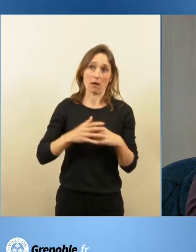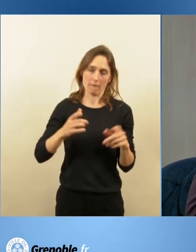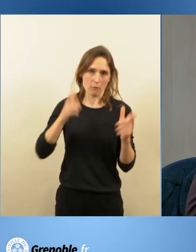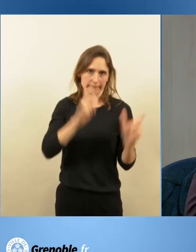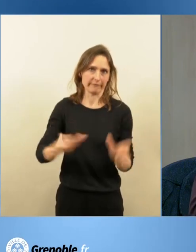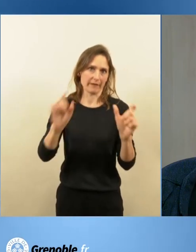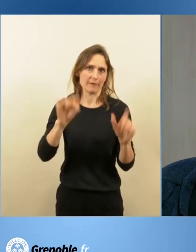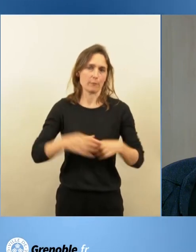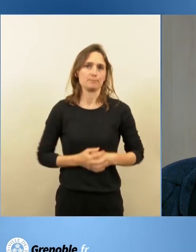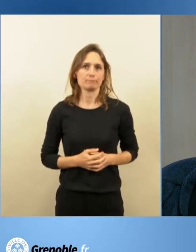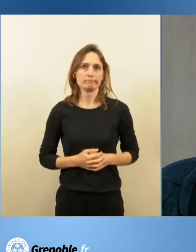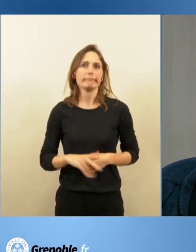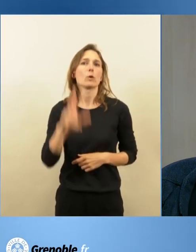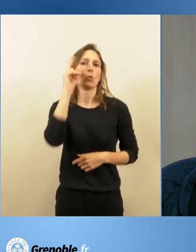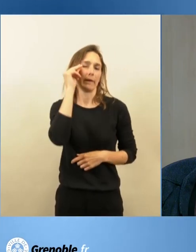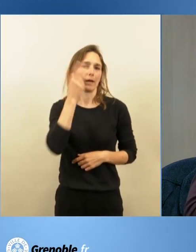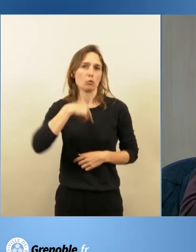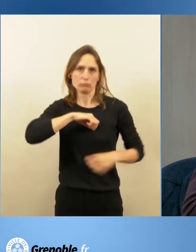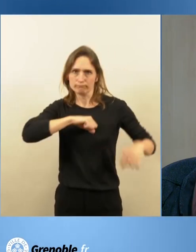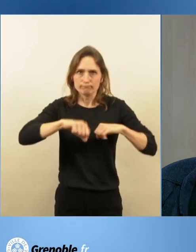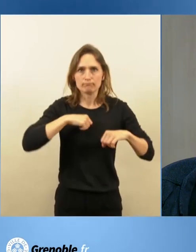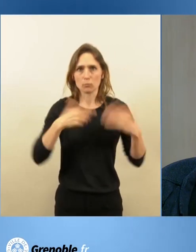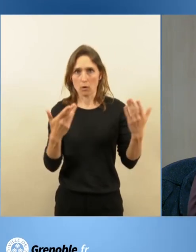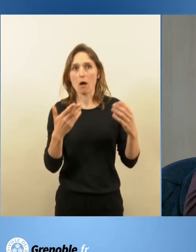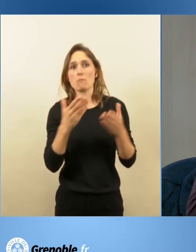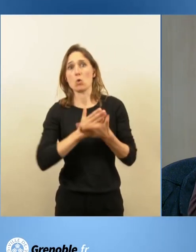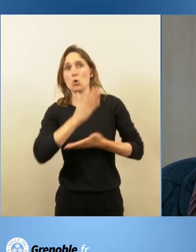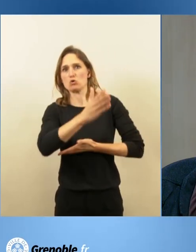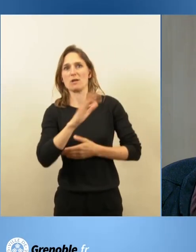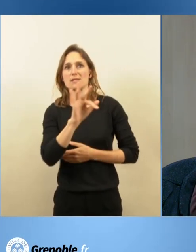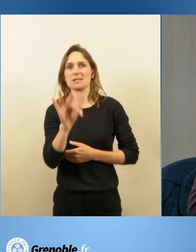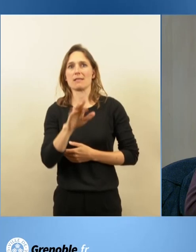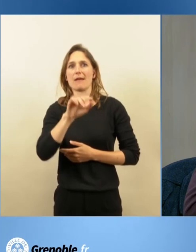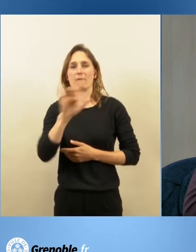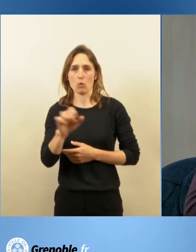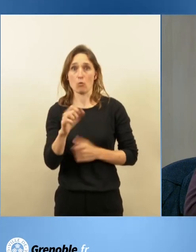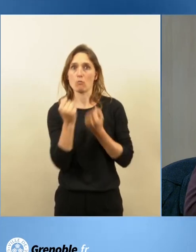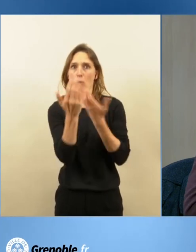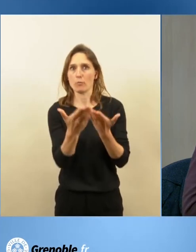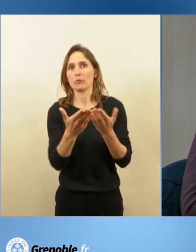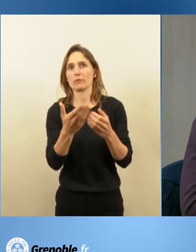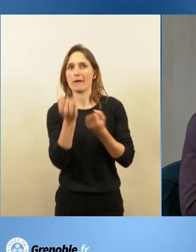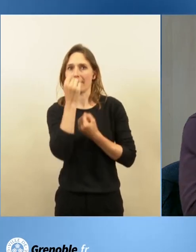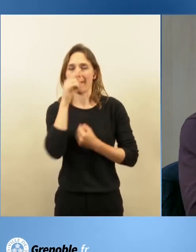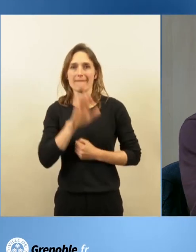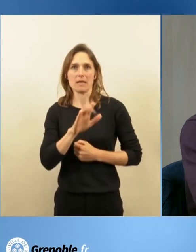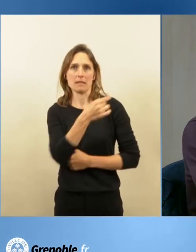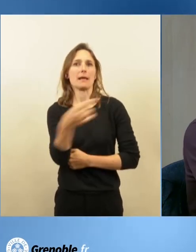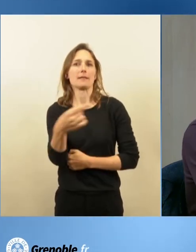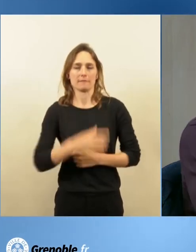vous l'aurez compris nous proposons donc des mettre un avis négatif sur le projet ZF tel qu'il est proposé je vous remercie